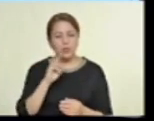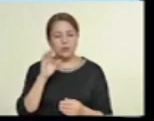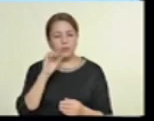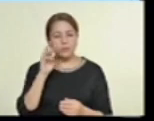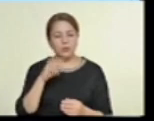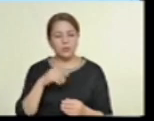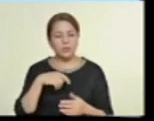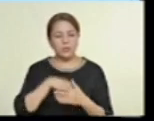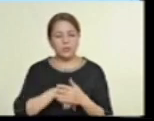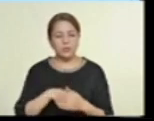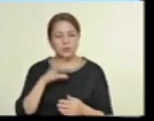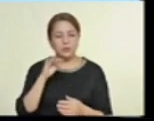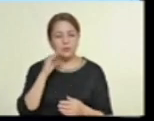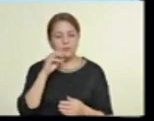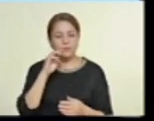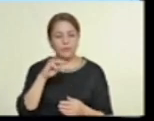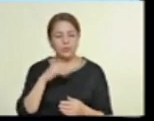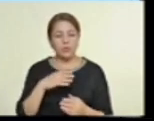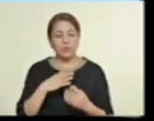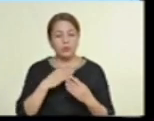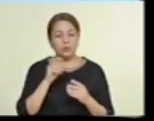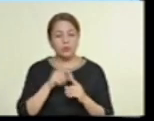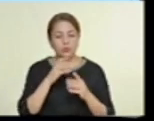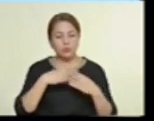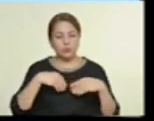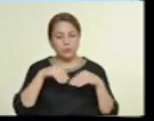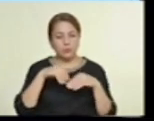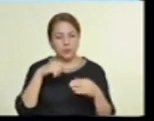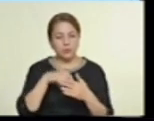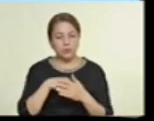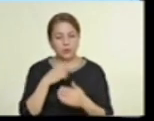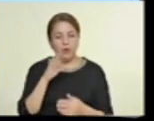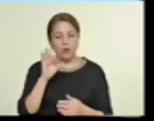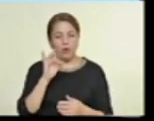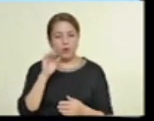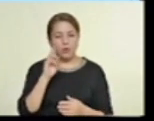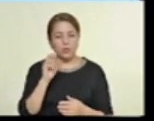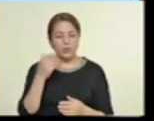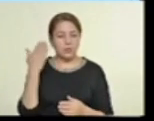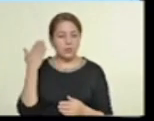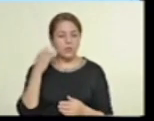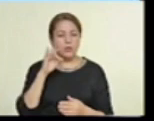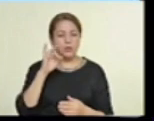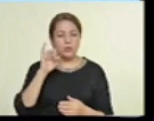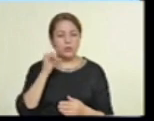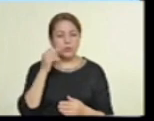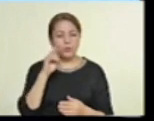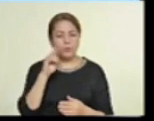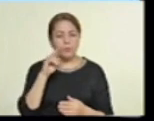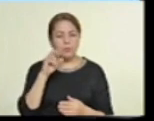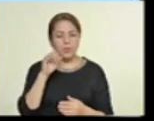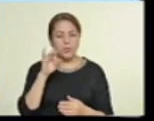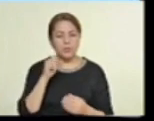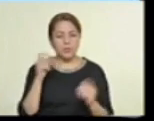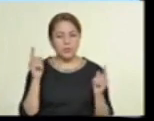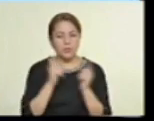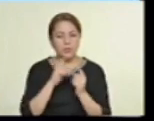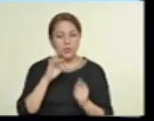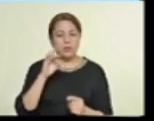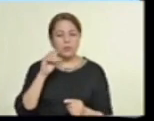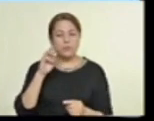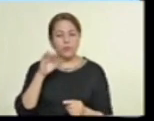so'z turkumidan hosil bo'lgan ko'makchilarga esa orqa, ro'para, muvofiq,